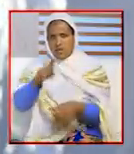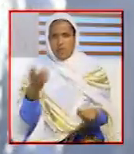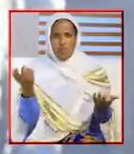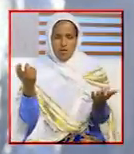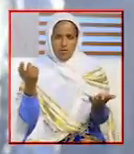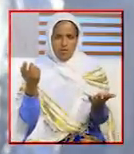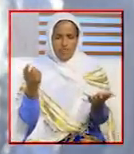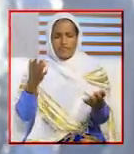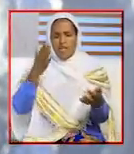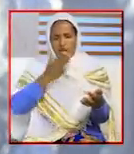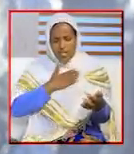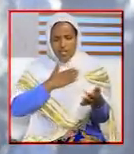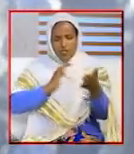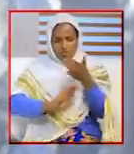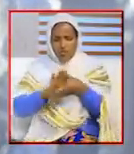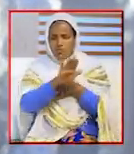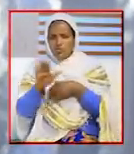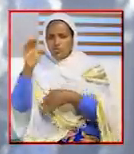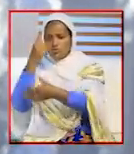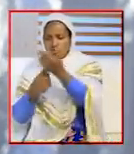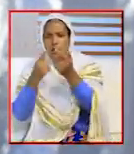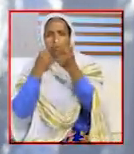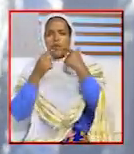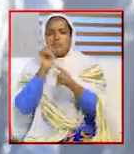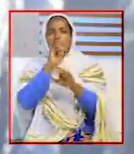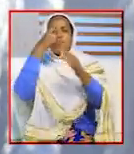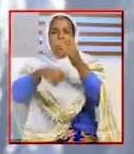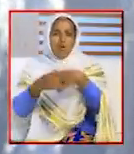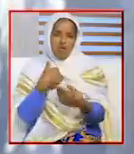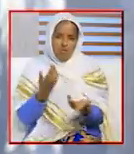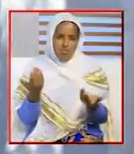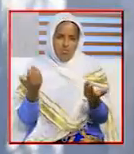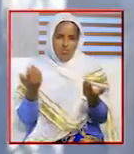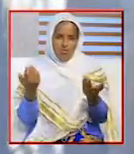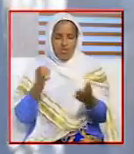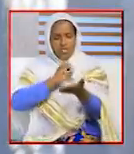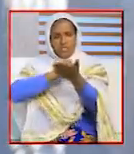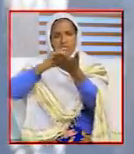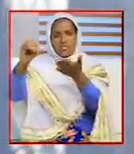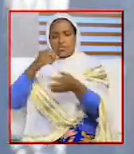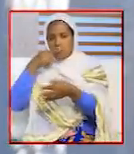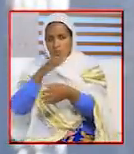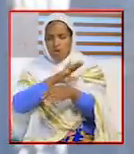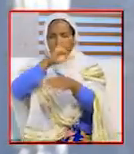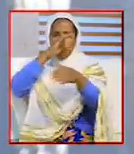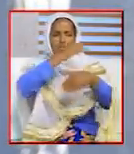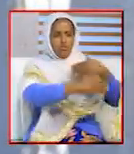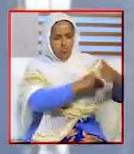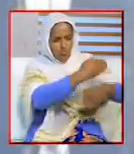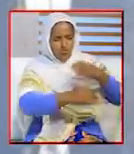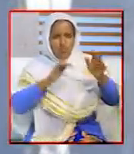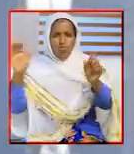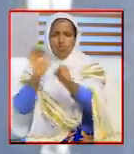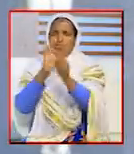ይገባል ለኔ ለወለድኳቸው ልጆች ብቻ ባለቅስ ምን ዋጋ አለው ጽድቃቸው ተብሏልና ለትውልዱ